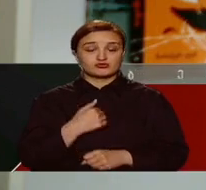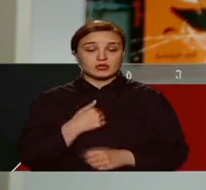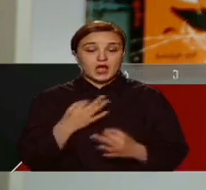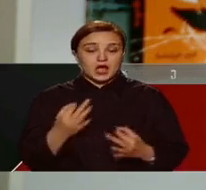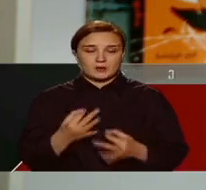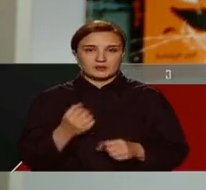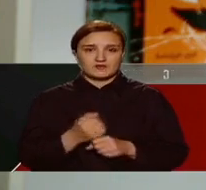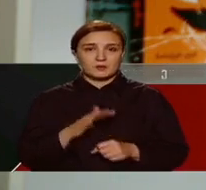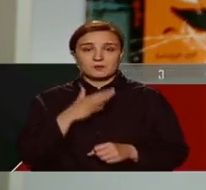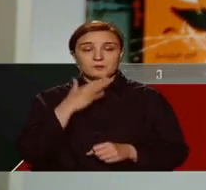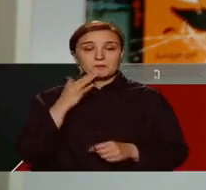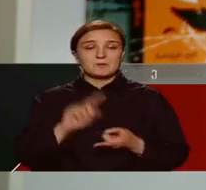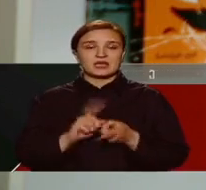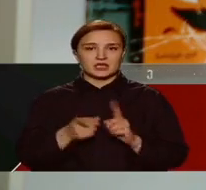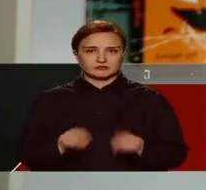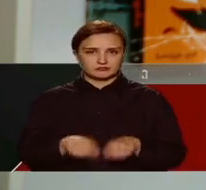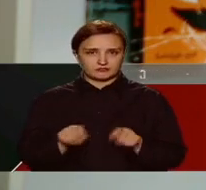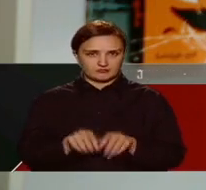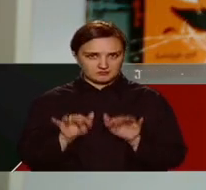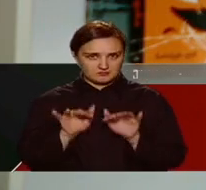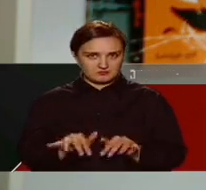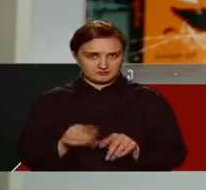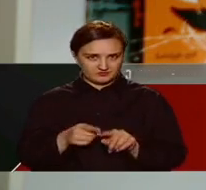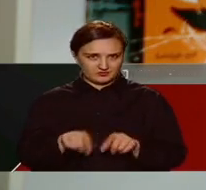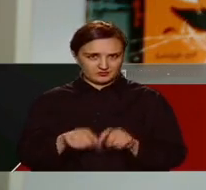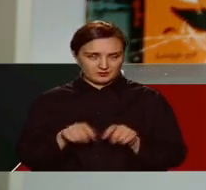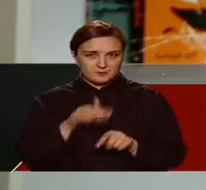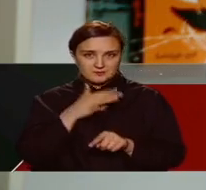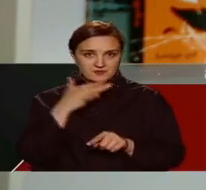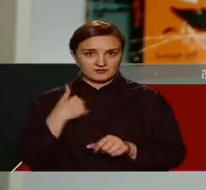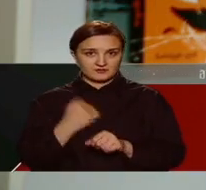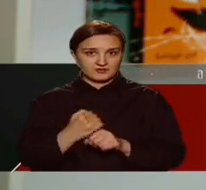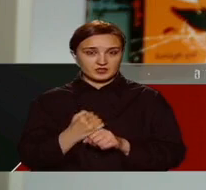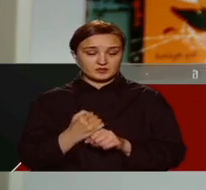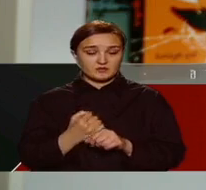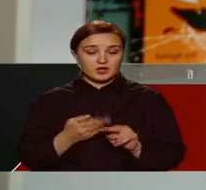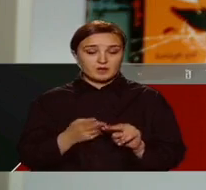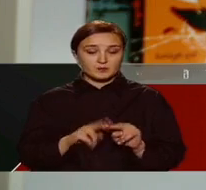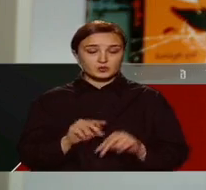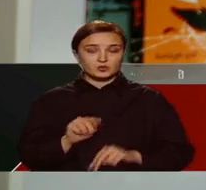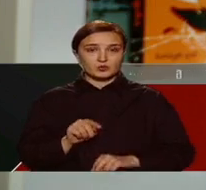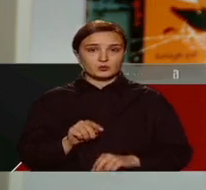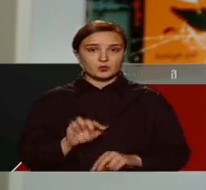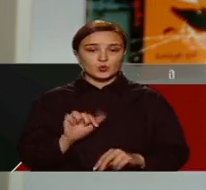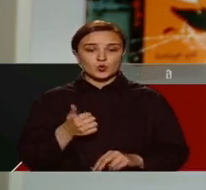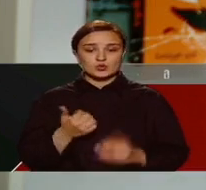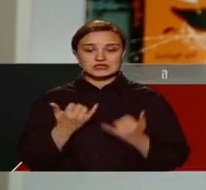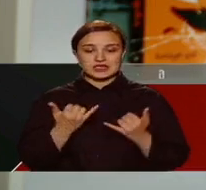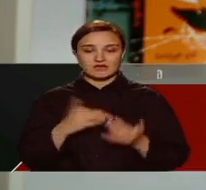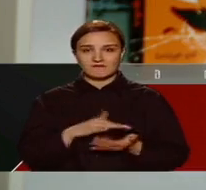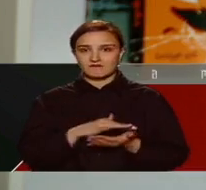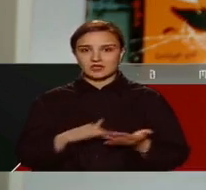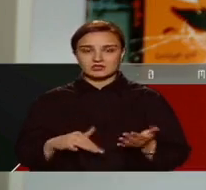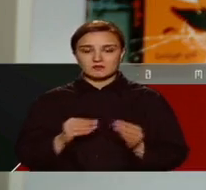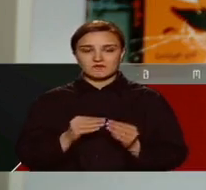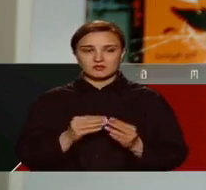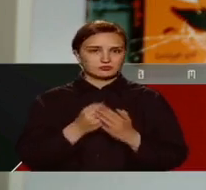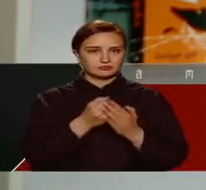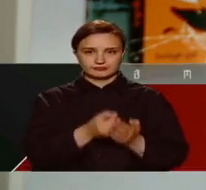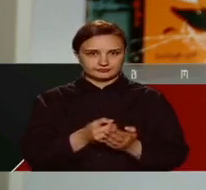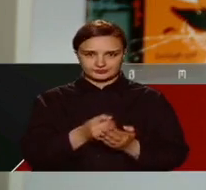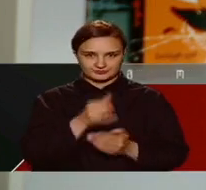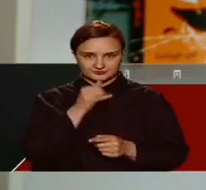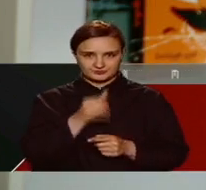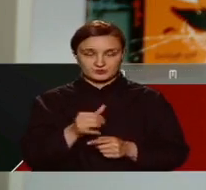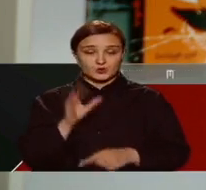ვაკეთებთ და ვერს ვაშავებთ ამ მიმართულებით. Და ახლა ამას თუ ამას ასეთი როგორც ჩვენ ახლა ვაგრძელებთ, იმითი ვერ მივაღწევთ.